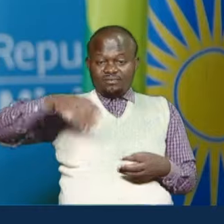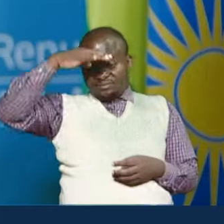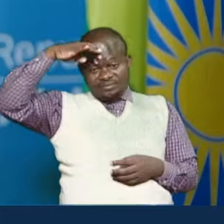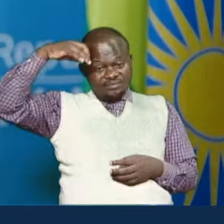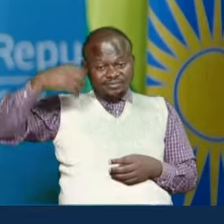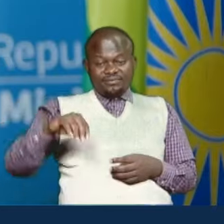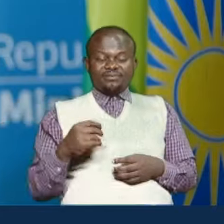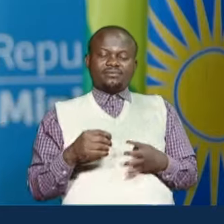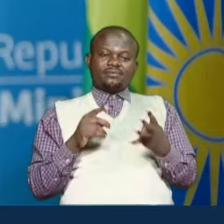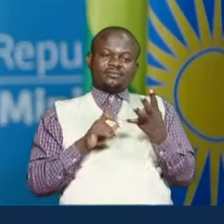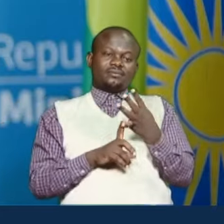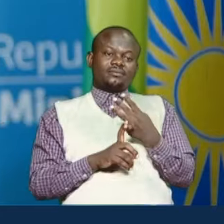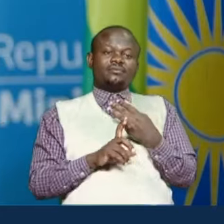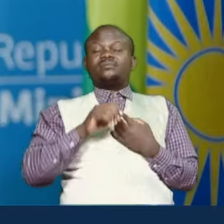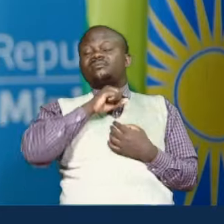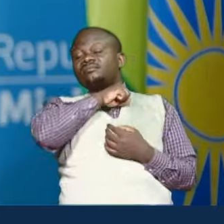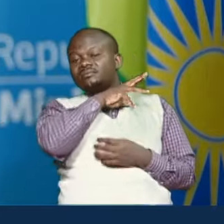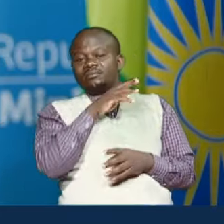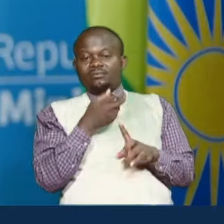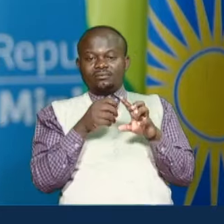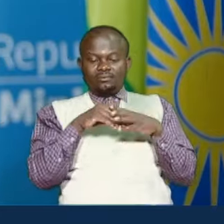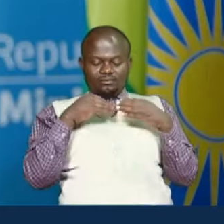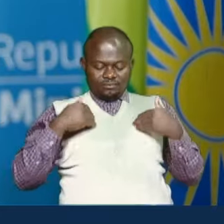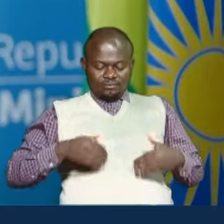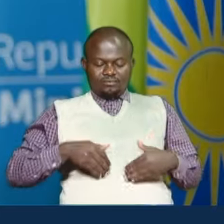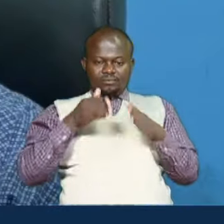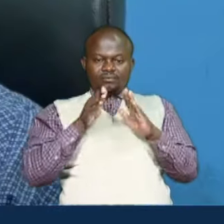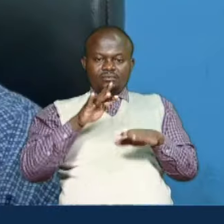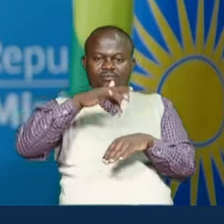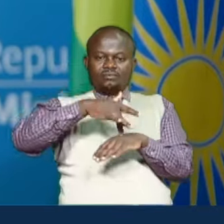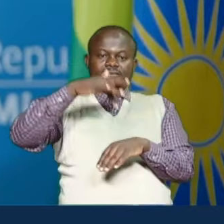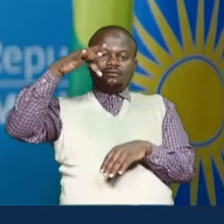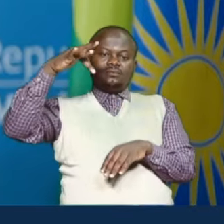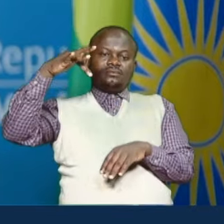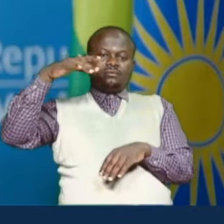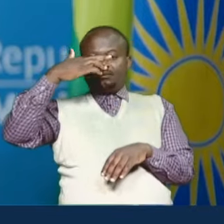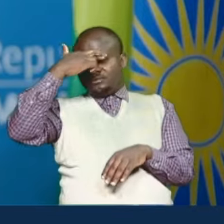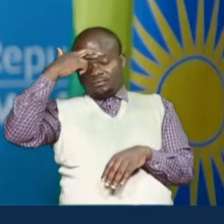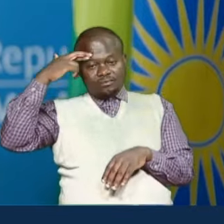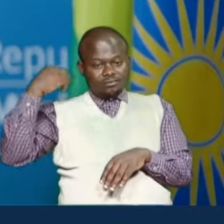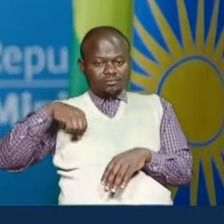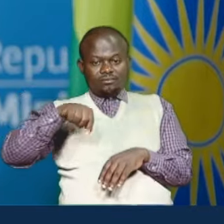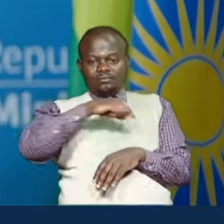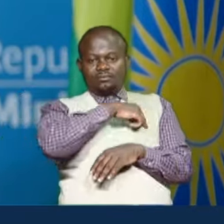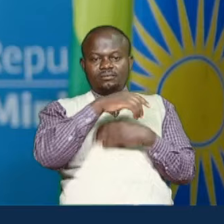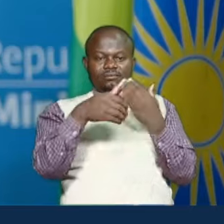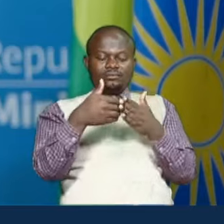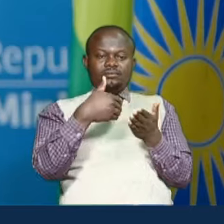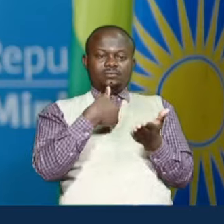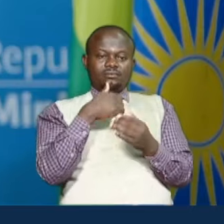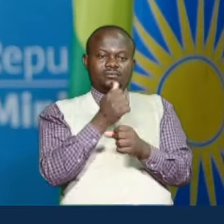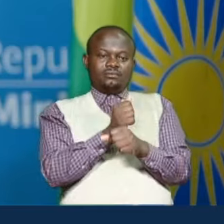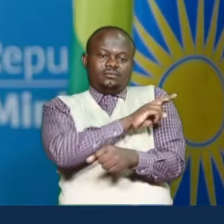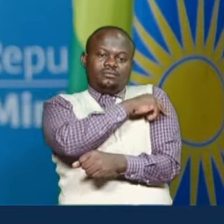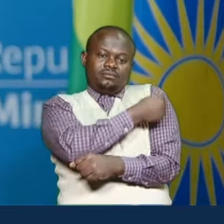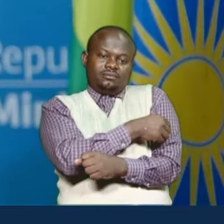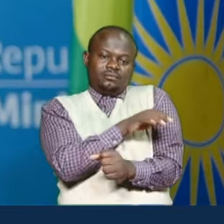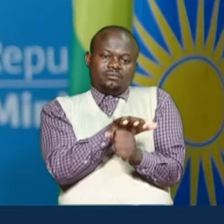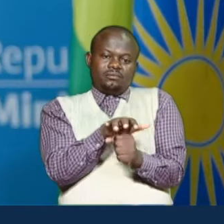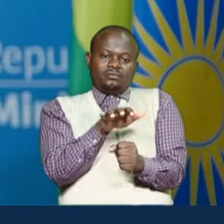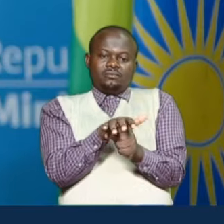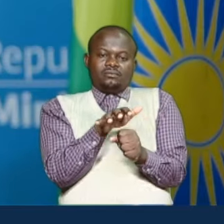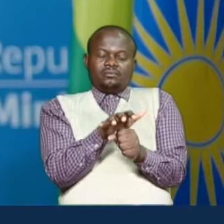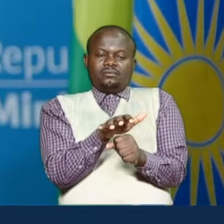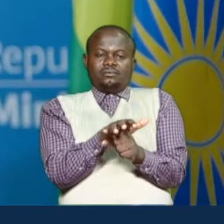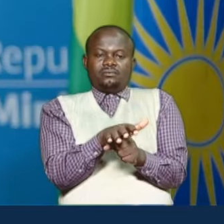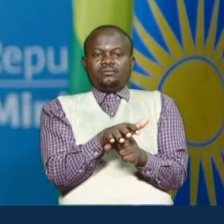kuba ari n'umwanda uturuka mu mubiri umuntu akaba yawukoraho nayo mpamvu dufite abakora kwa muganga benshi